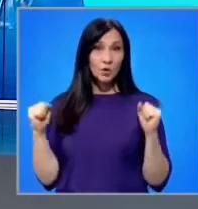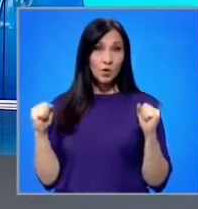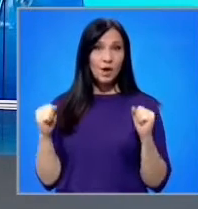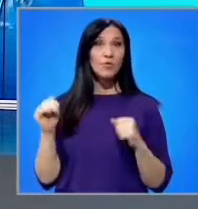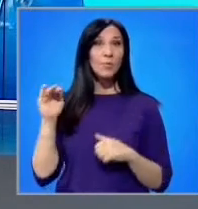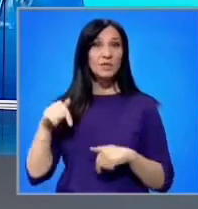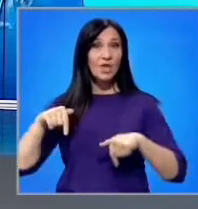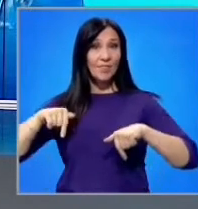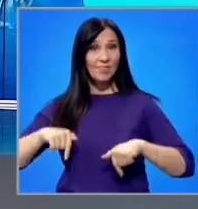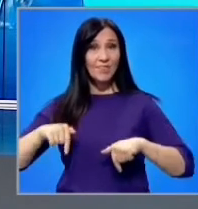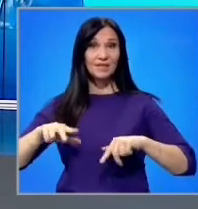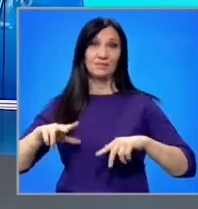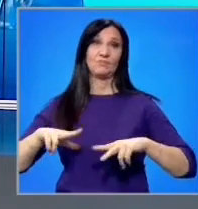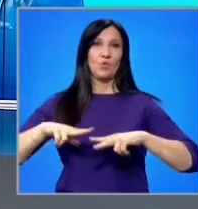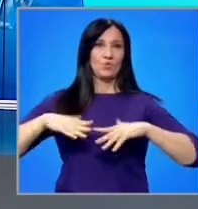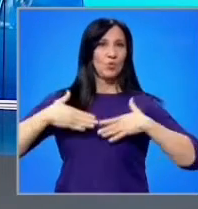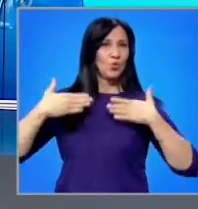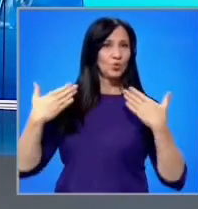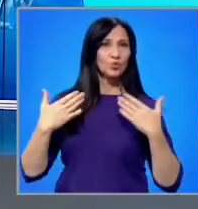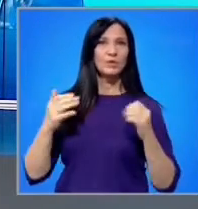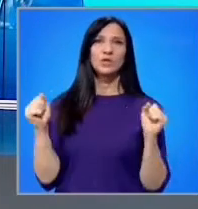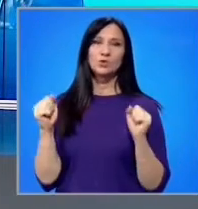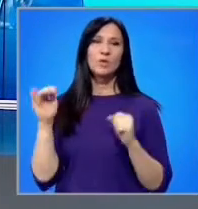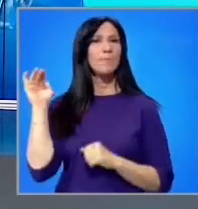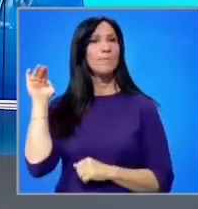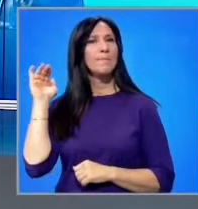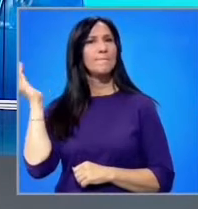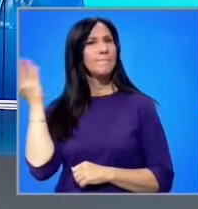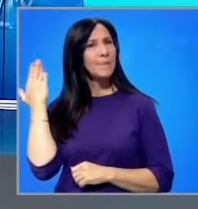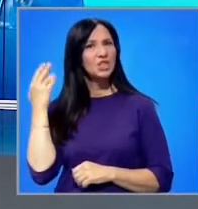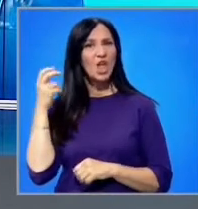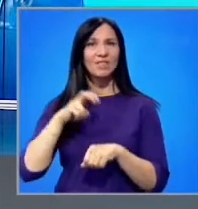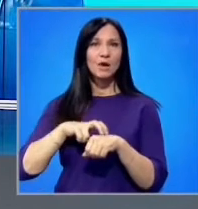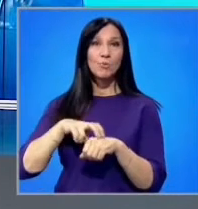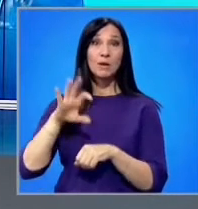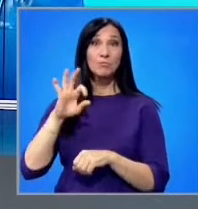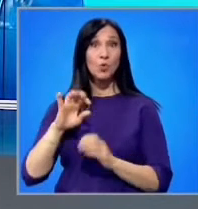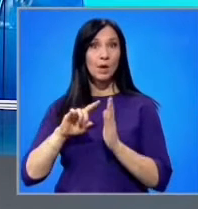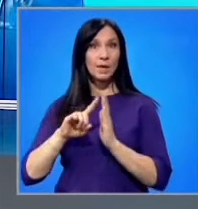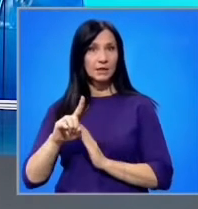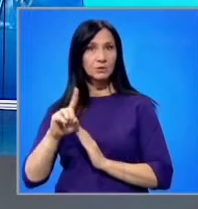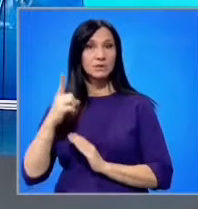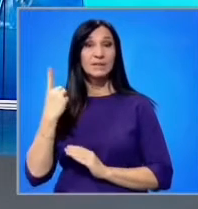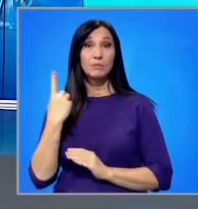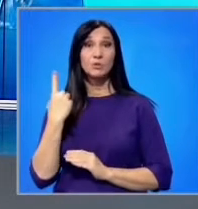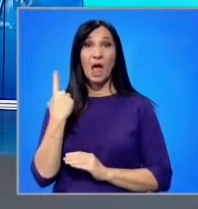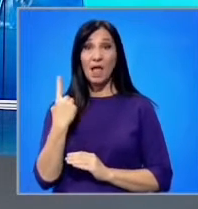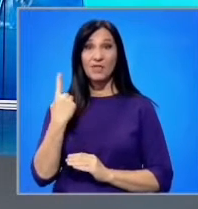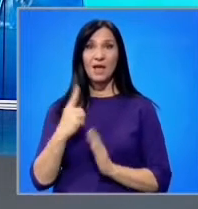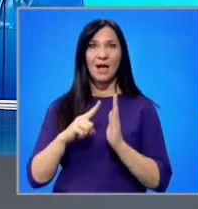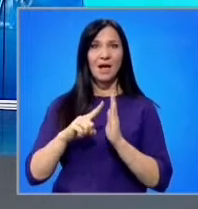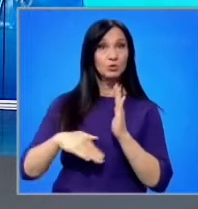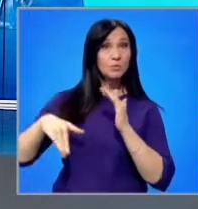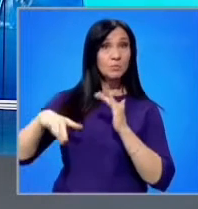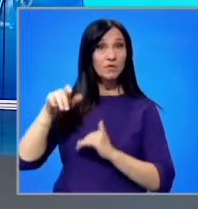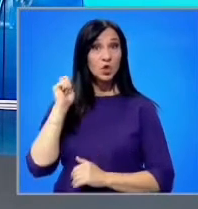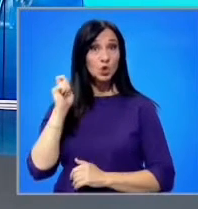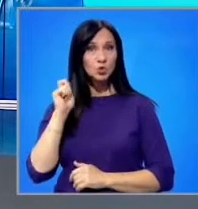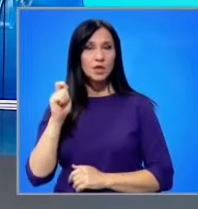хладно бе днешното утро. Най-студено беше в Драгоман, 0 градуса, а само с градус повече в Кюстендил и